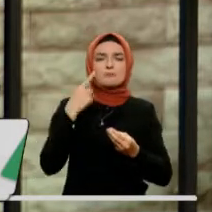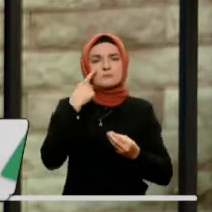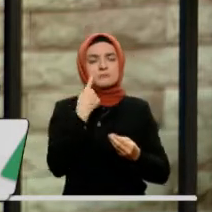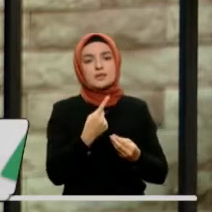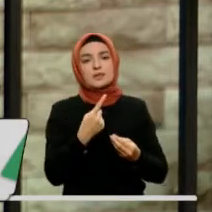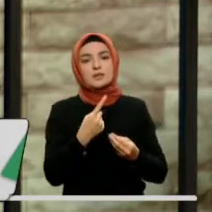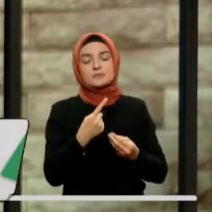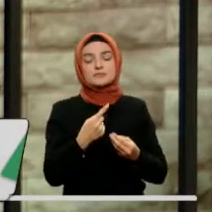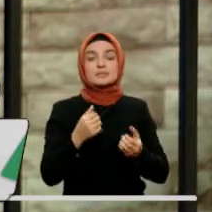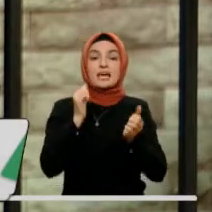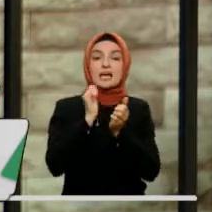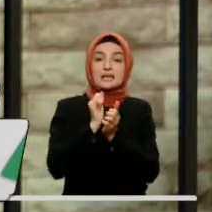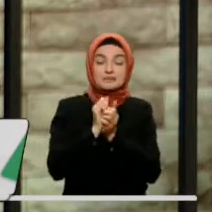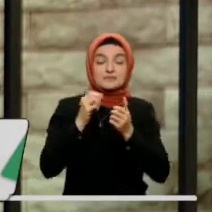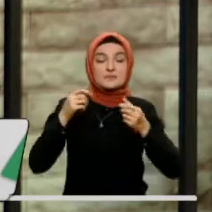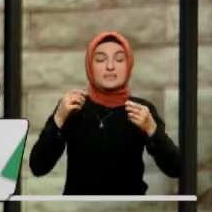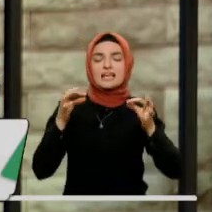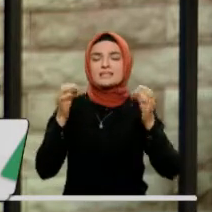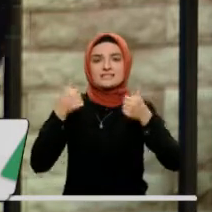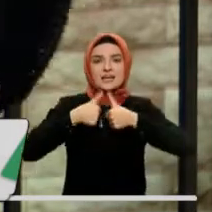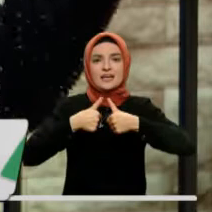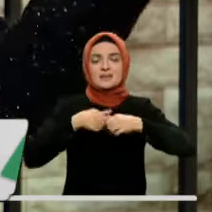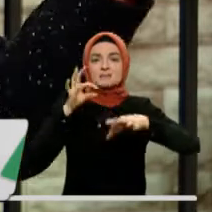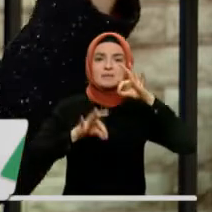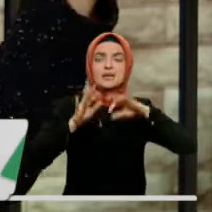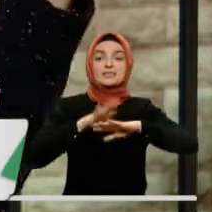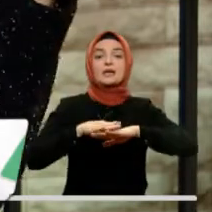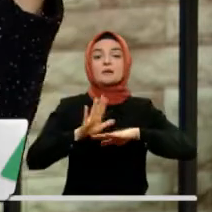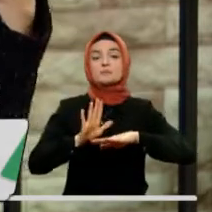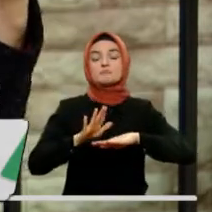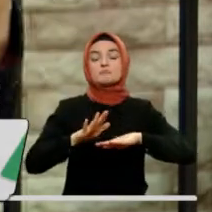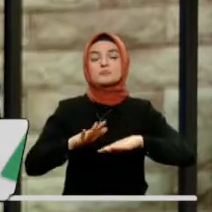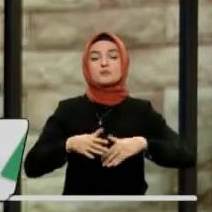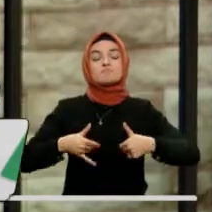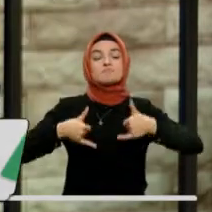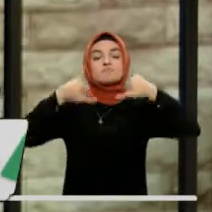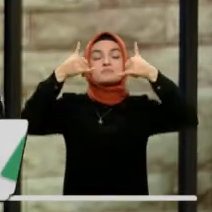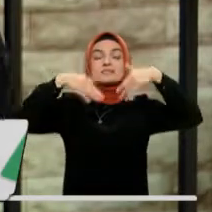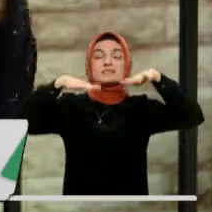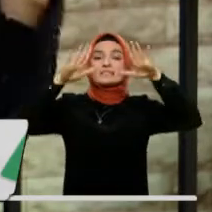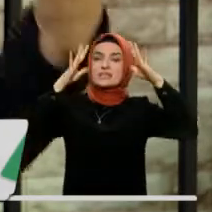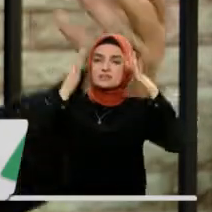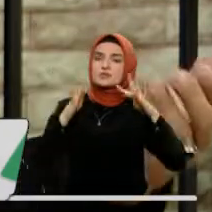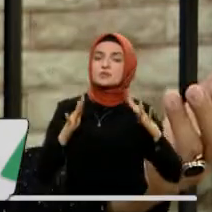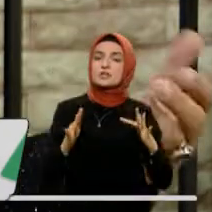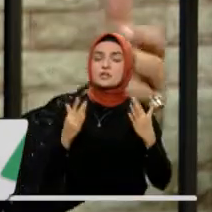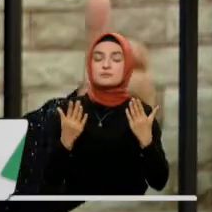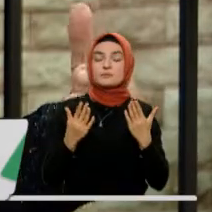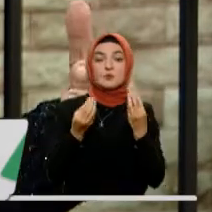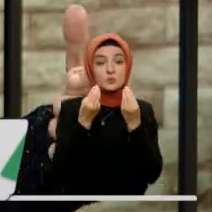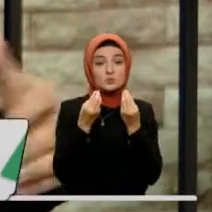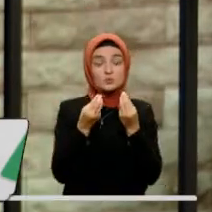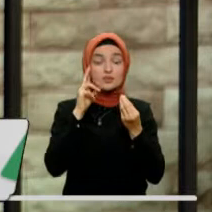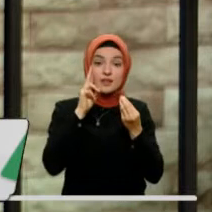evlilik planlaması yapmıyoruz. Biz dış detay, yani binanın dışını süslediniz, Çok lüks bir bina,